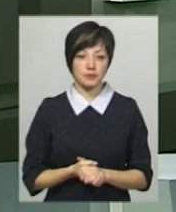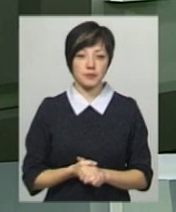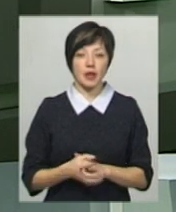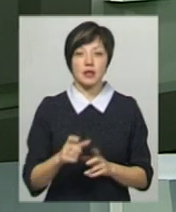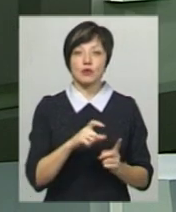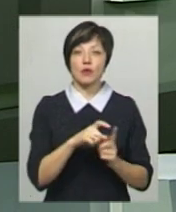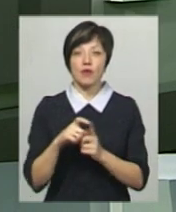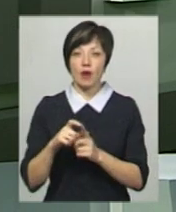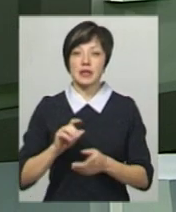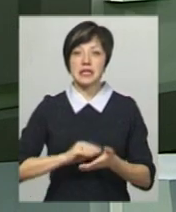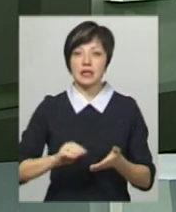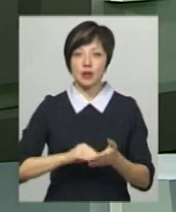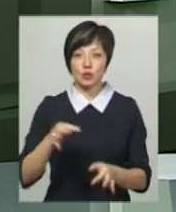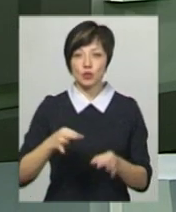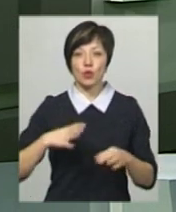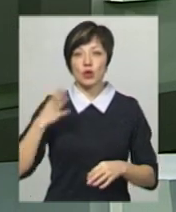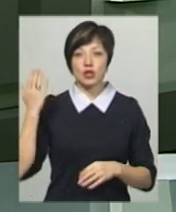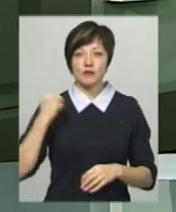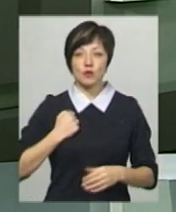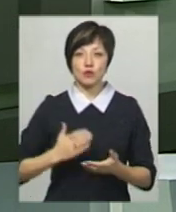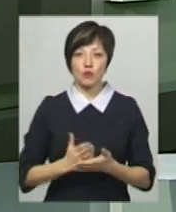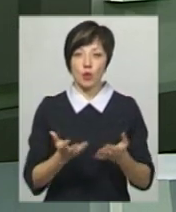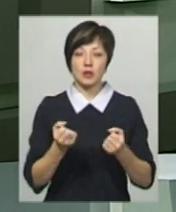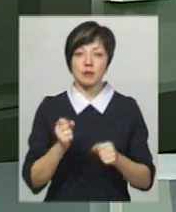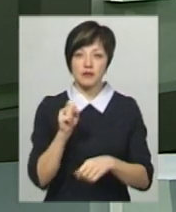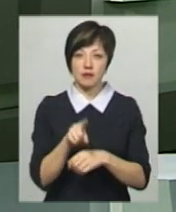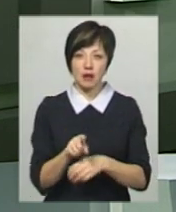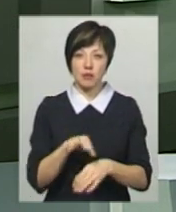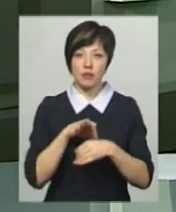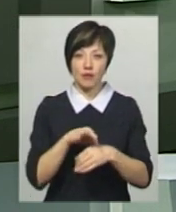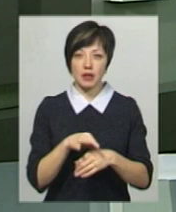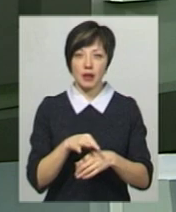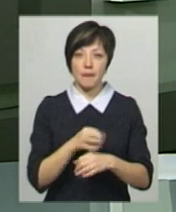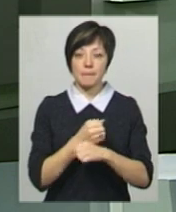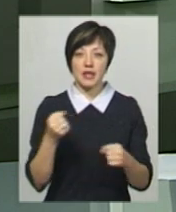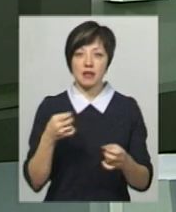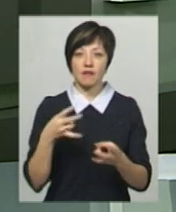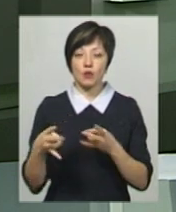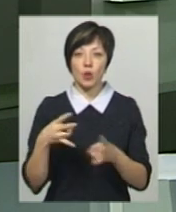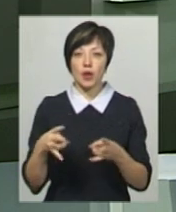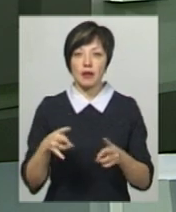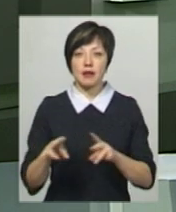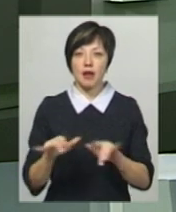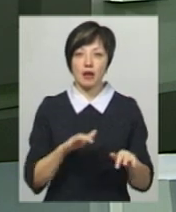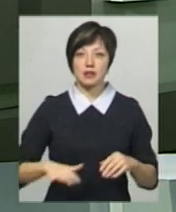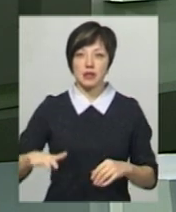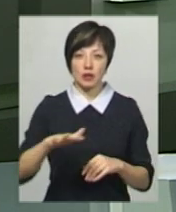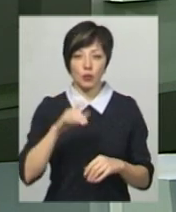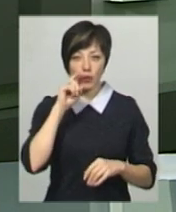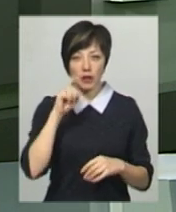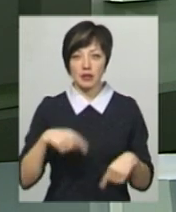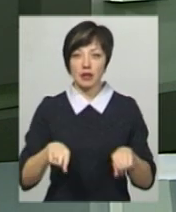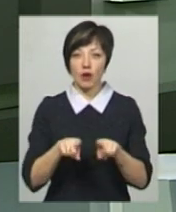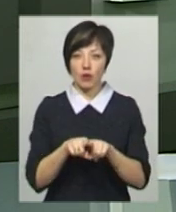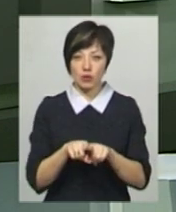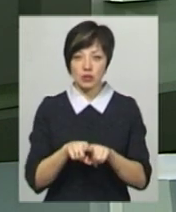За словами Алли Плінської, колишній військовослужбовець отримав завдання для проведення підривної діяльності на території України. Також